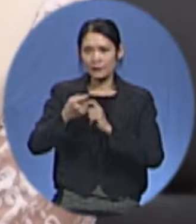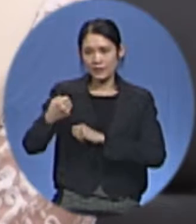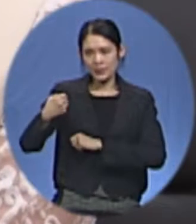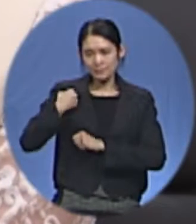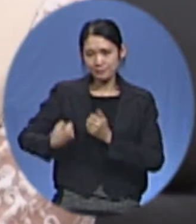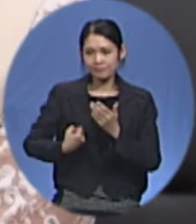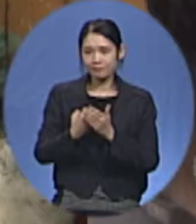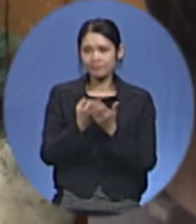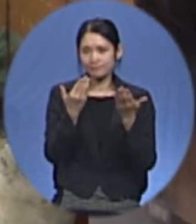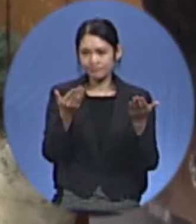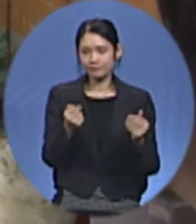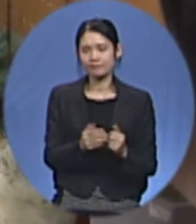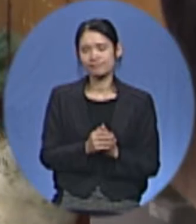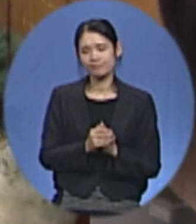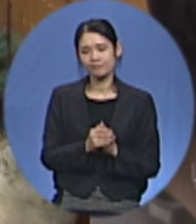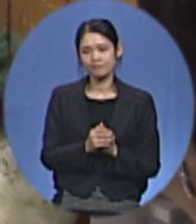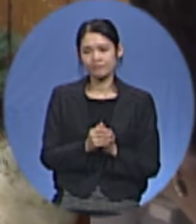다하겠습니다.